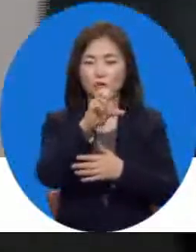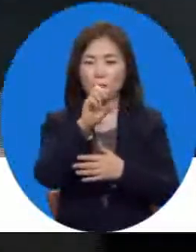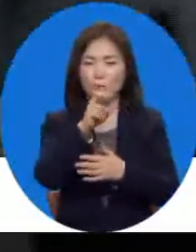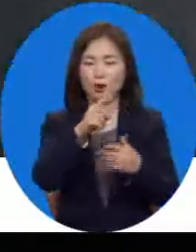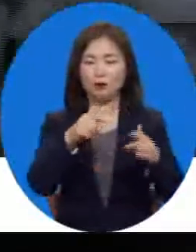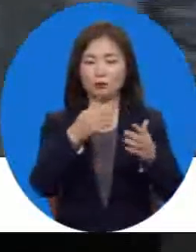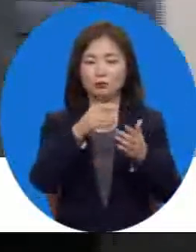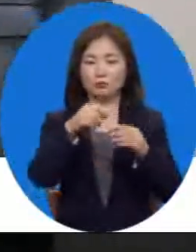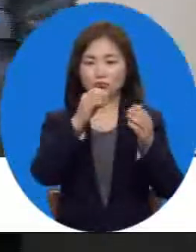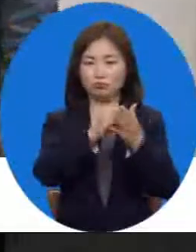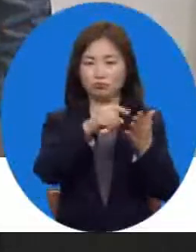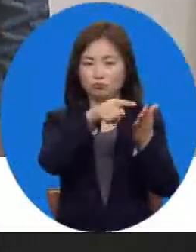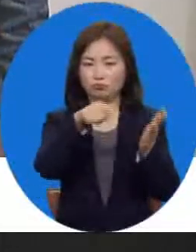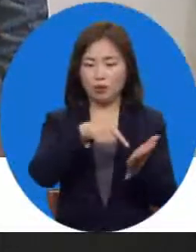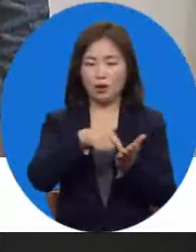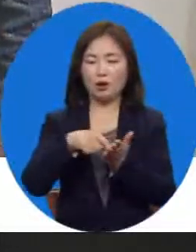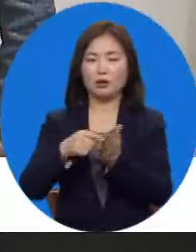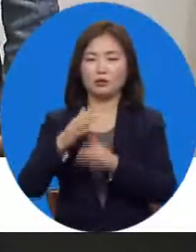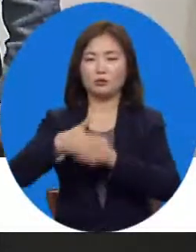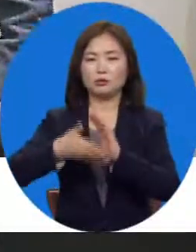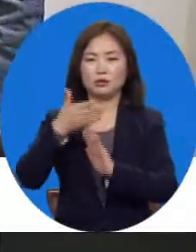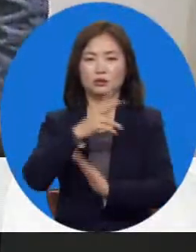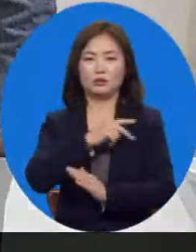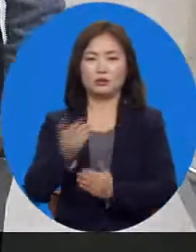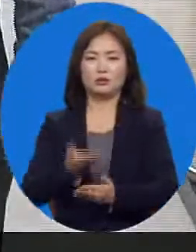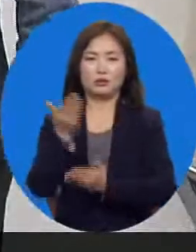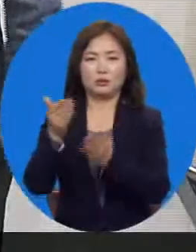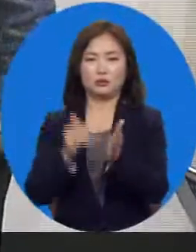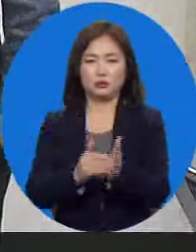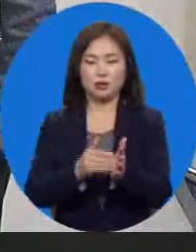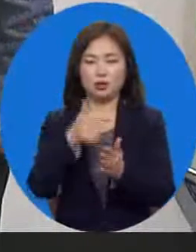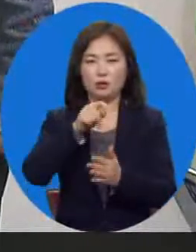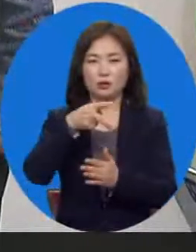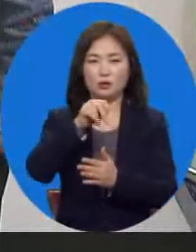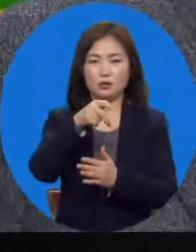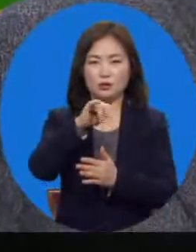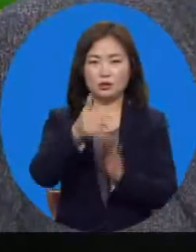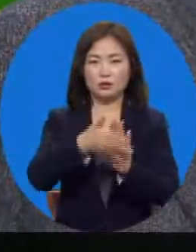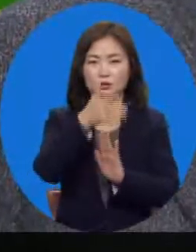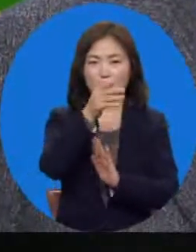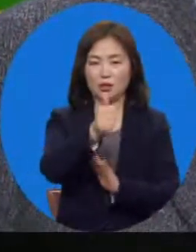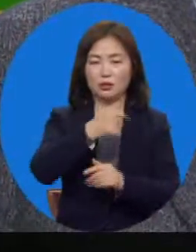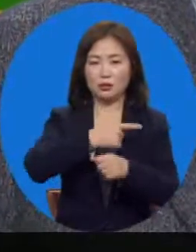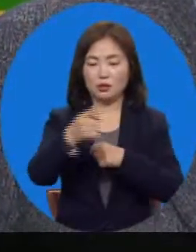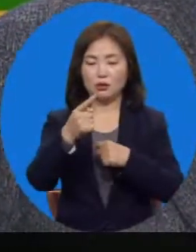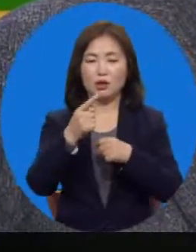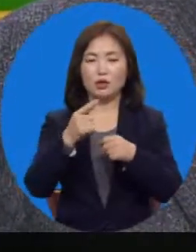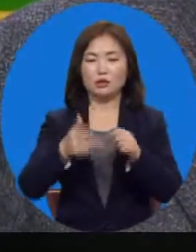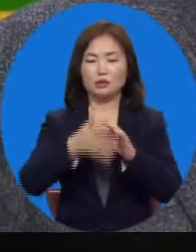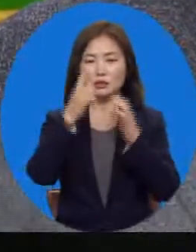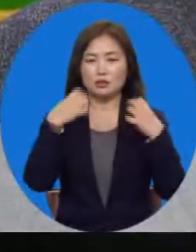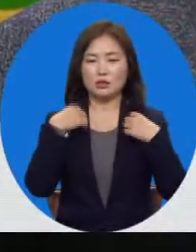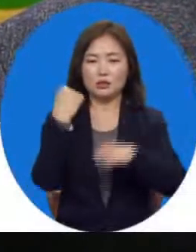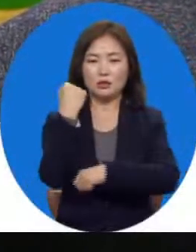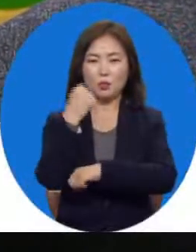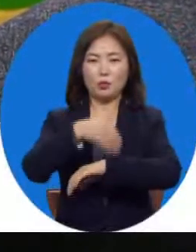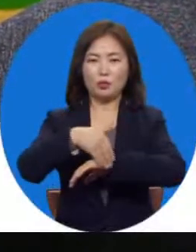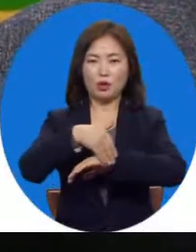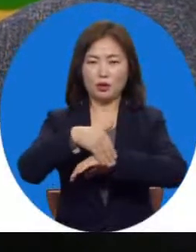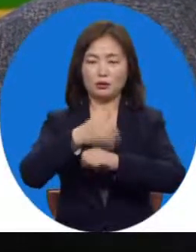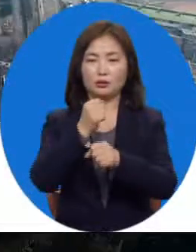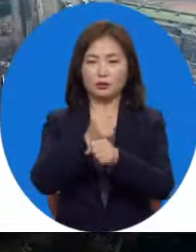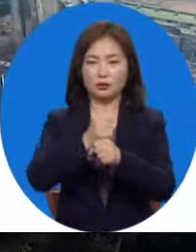시민의 선택지를 시와 시의회에 전했습니다. 권영진 대구시장은 내년 대구시청 기본계획을 수립할